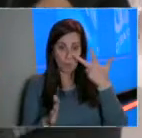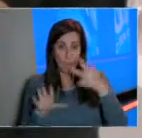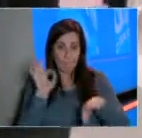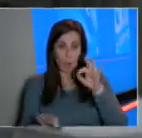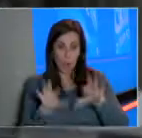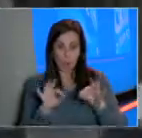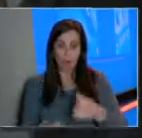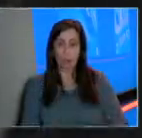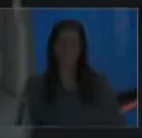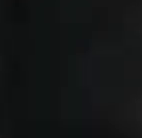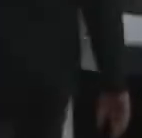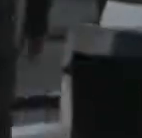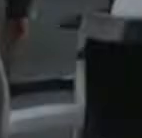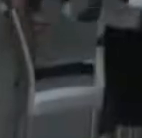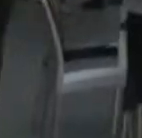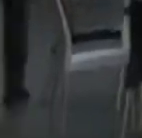בחירות.